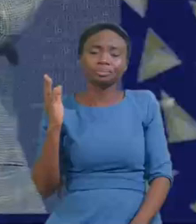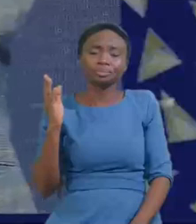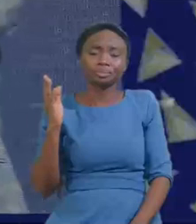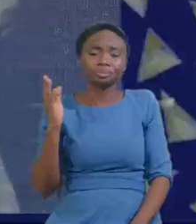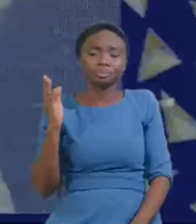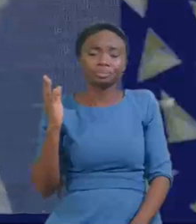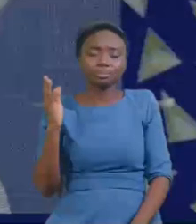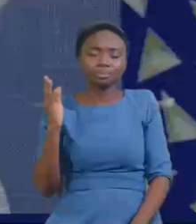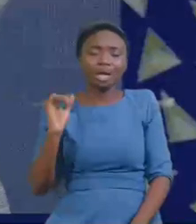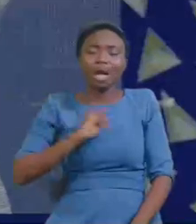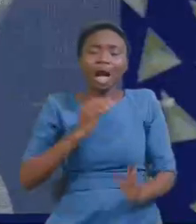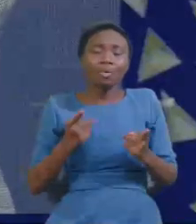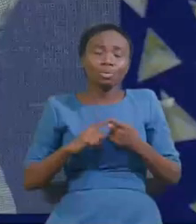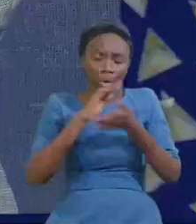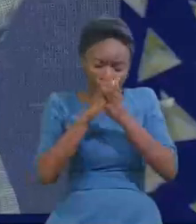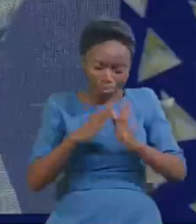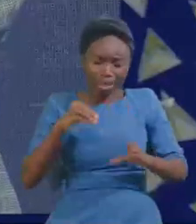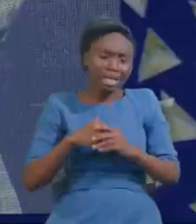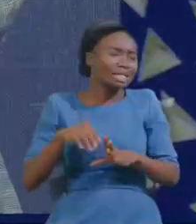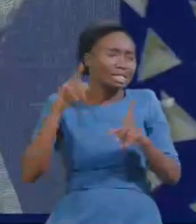Je viens dans le royaume de Dieu.